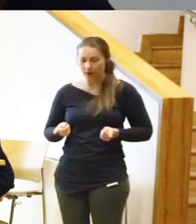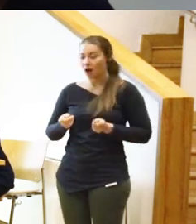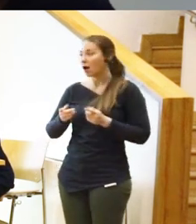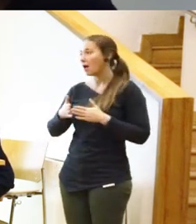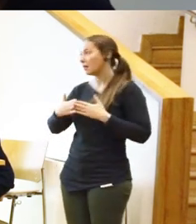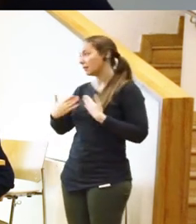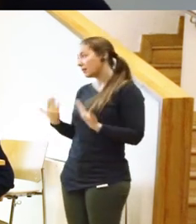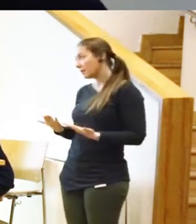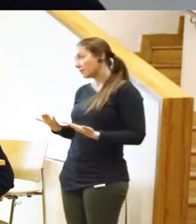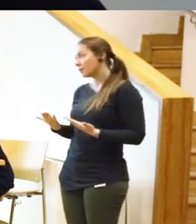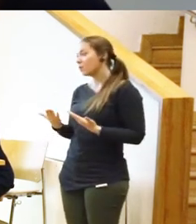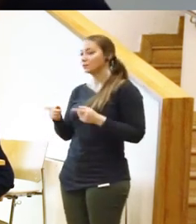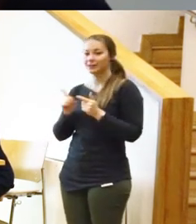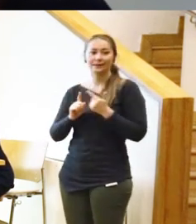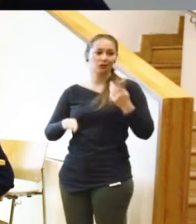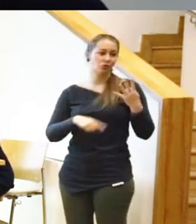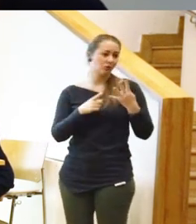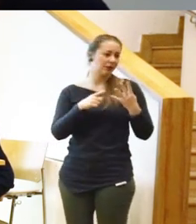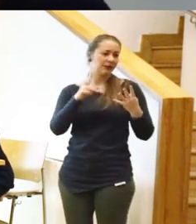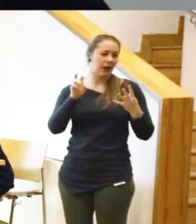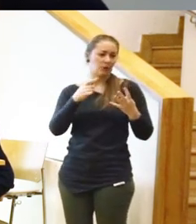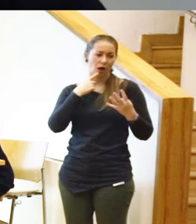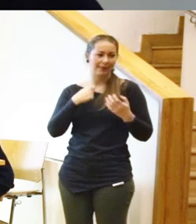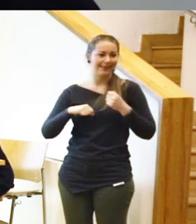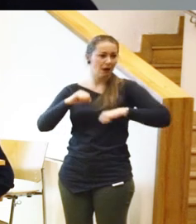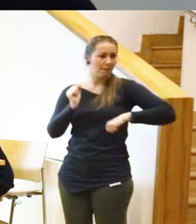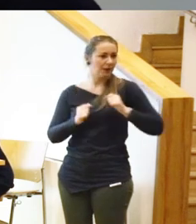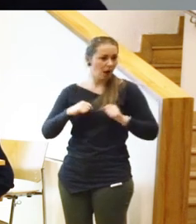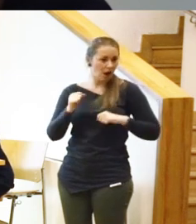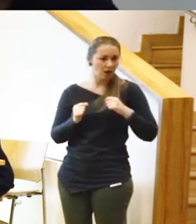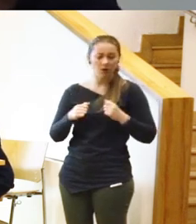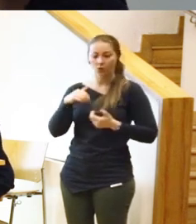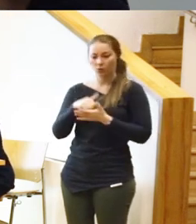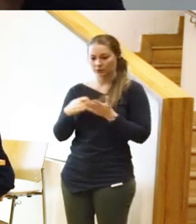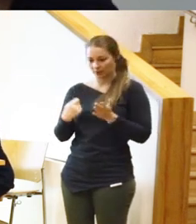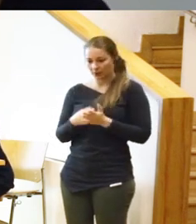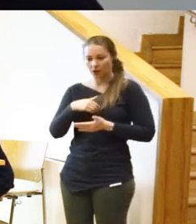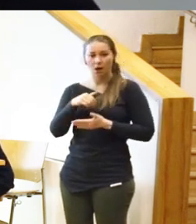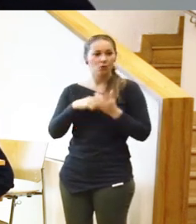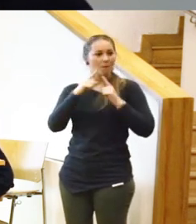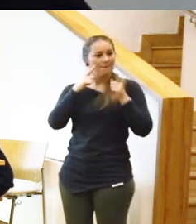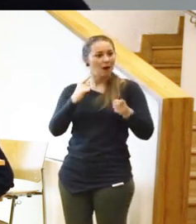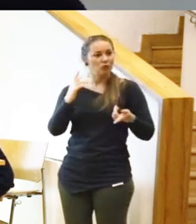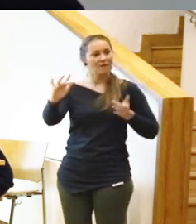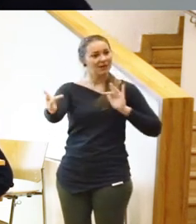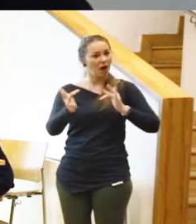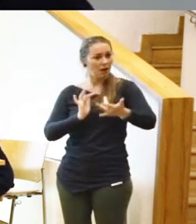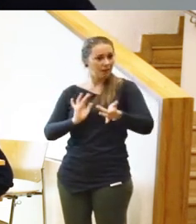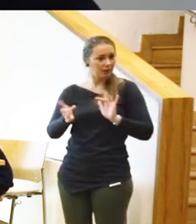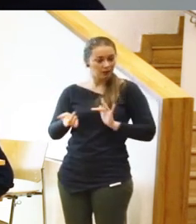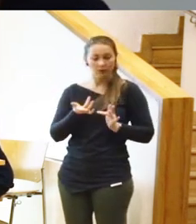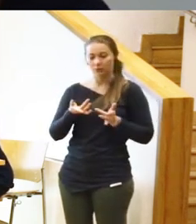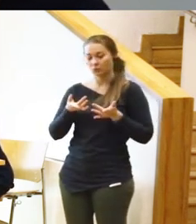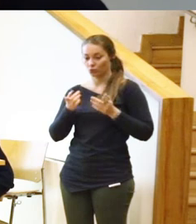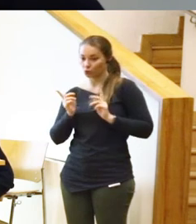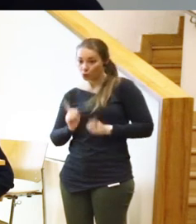téma té dynamiky toho, jak vlastně ta péče je vlastně trochu oboustranná, nebo vlastně nějakým